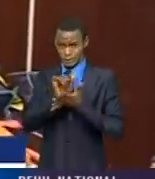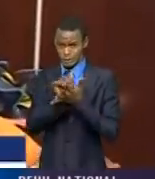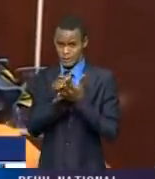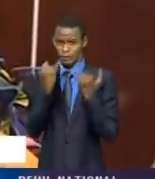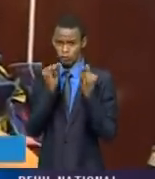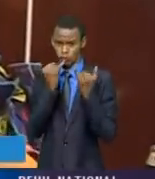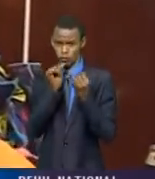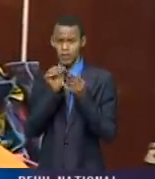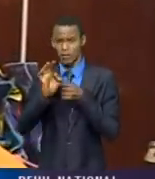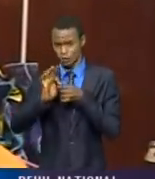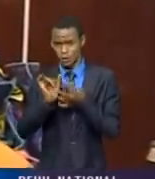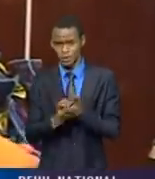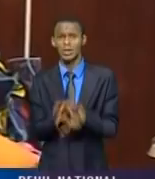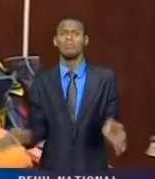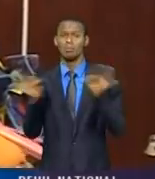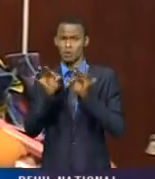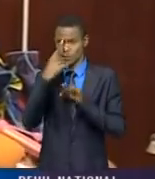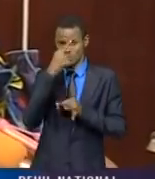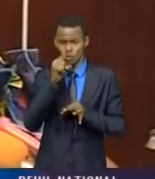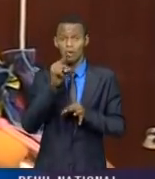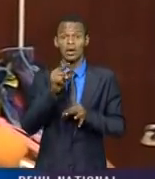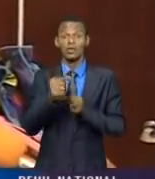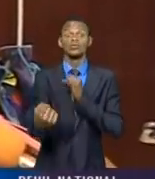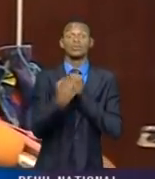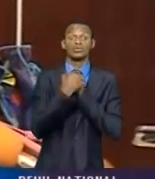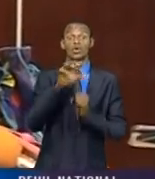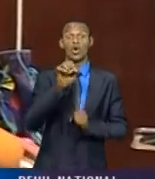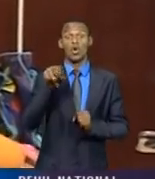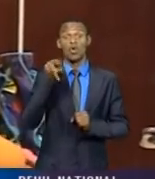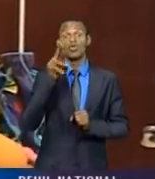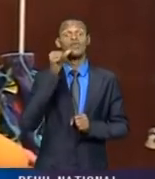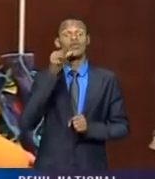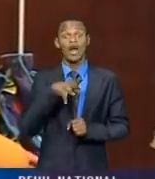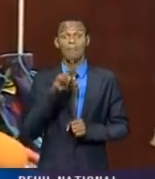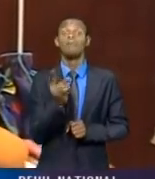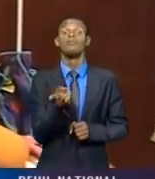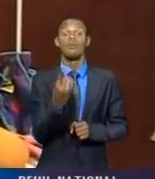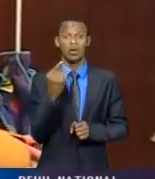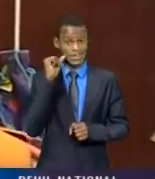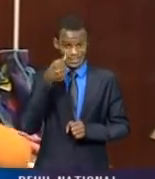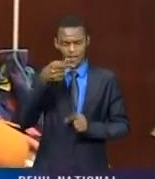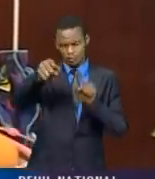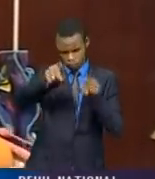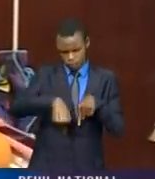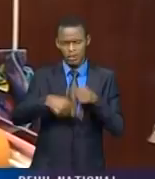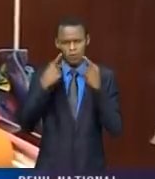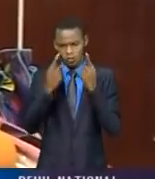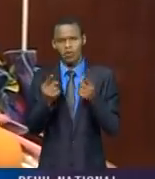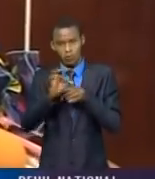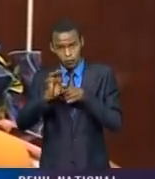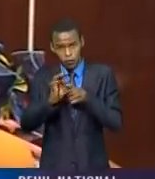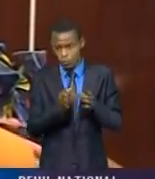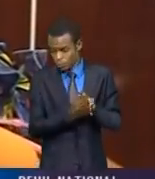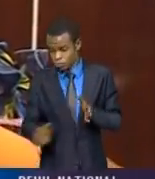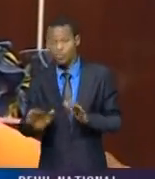partenaire avec nos fans et à une représentante de l'onu femmes qui sera ainsi demain un délégué d'une femme qui sera ici comment pour de l'information sur